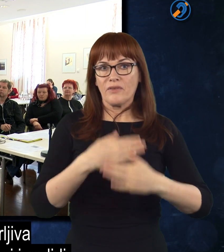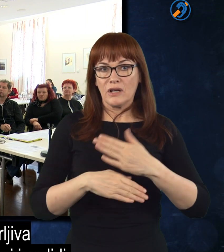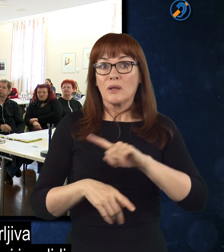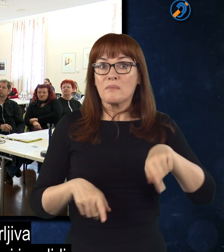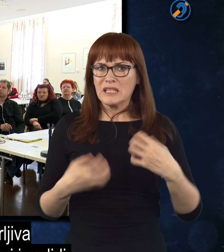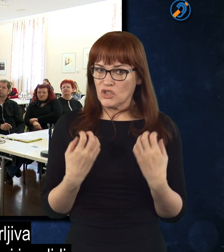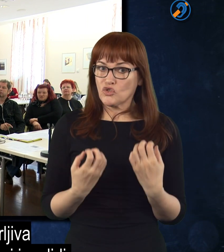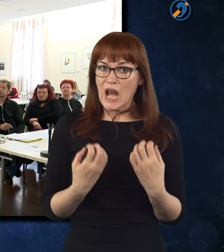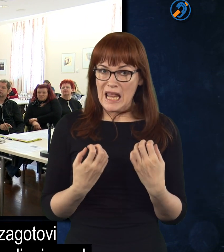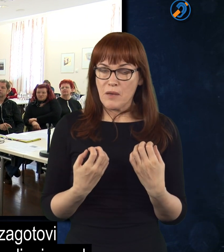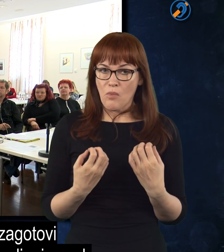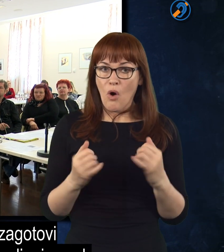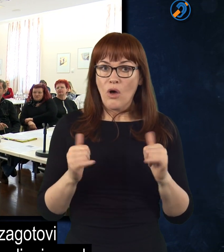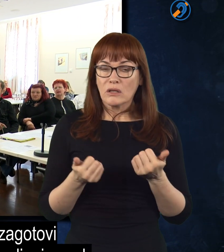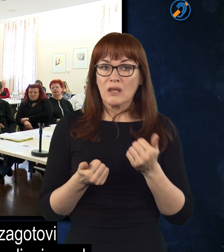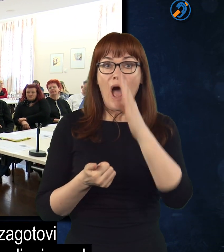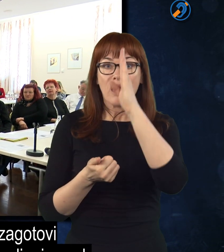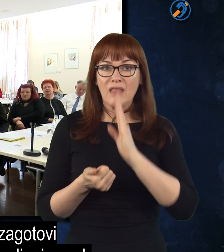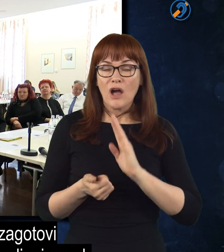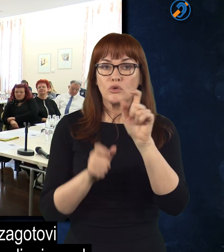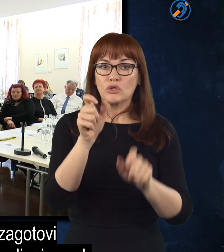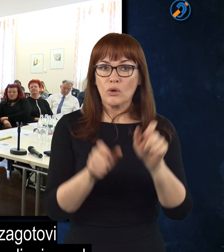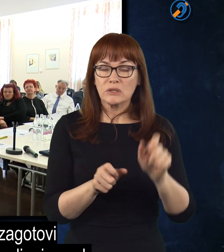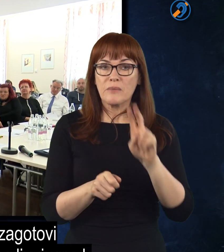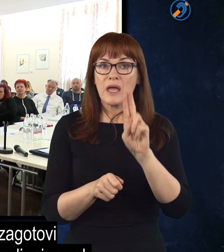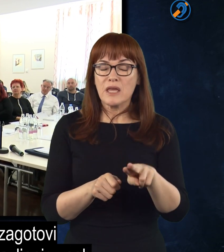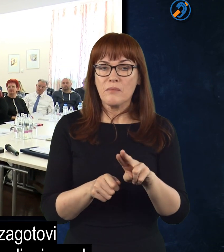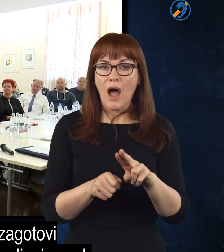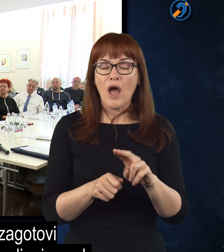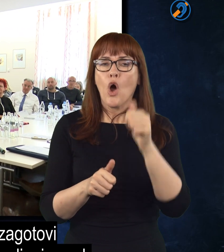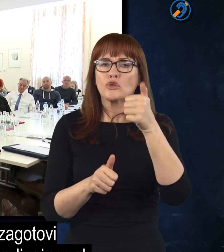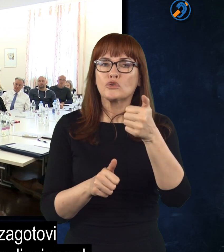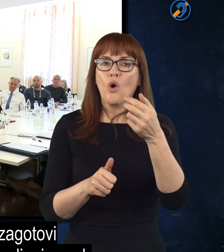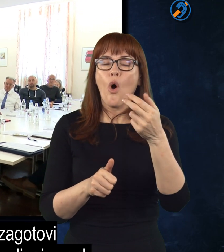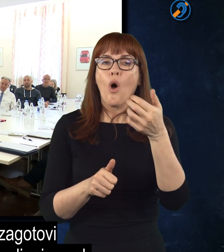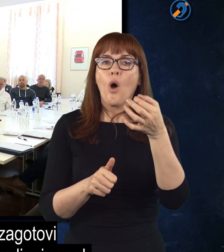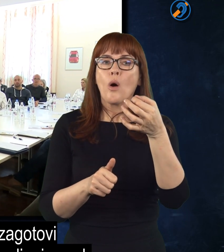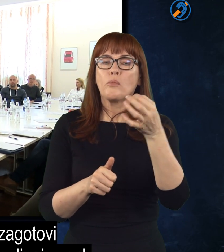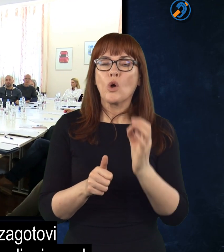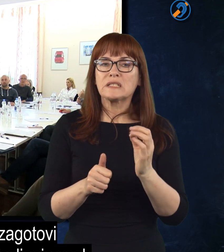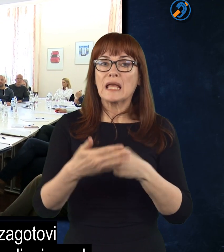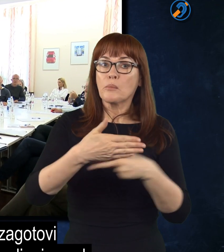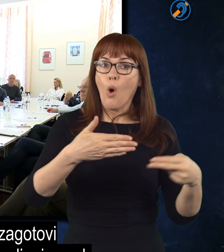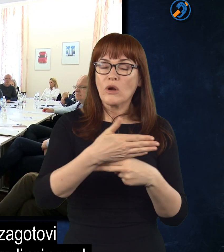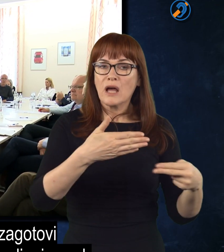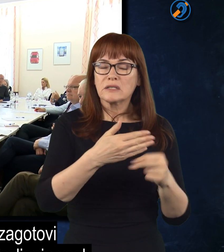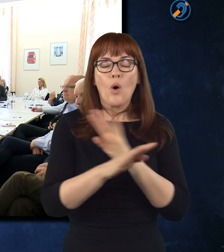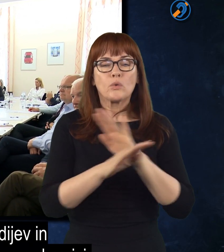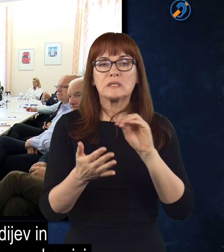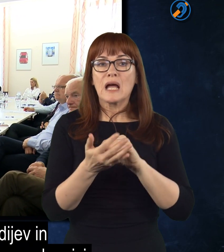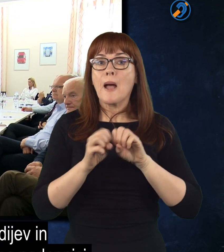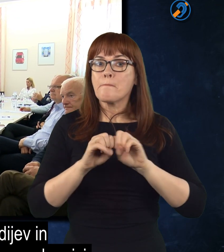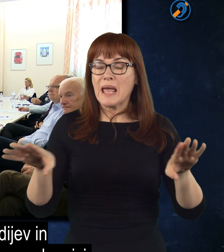telesno invalidnostjo. Si želimo, da imajo naglušne osebe možnost 100% podnaslavljanja